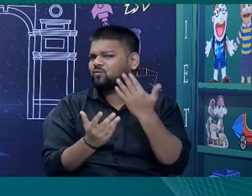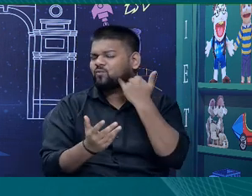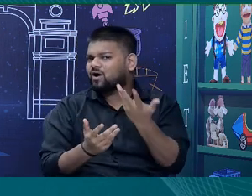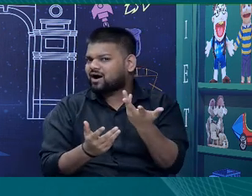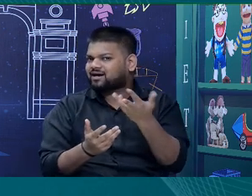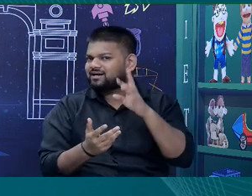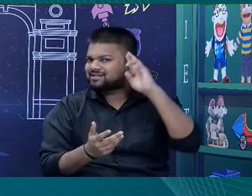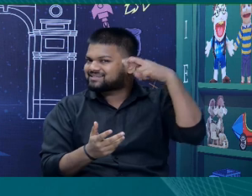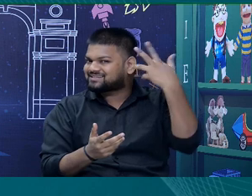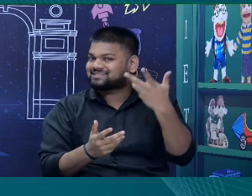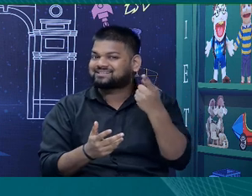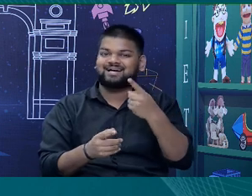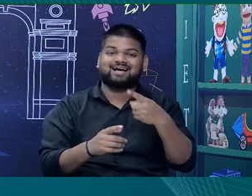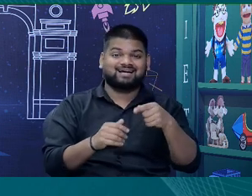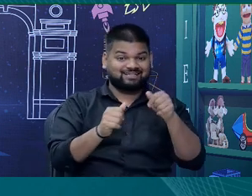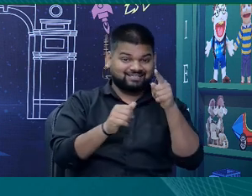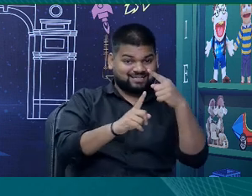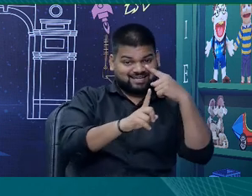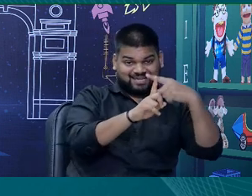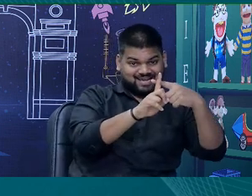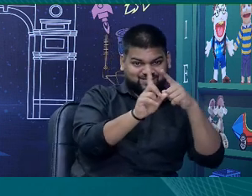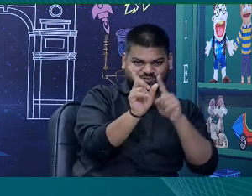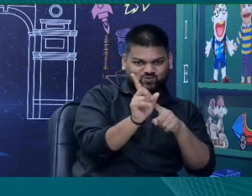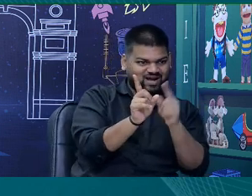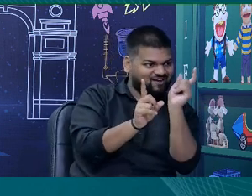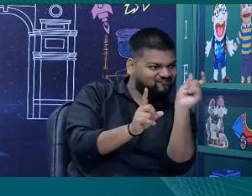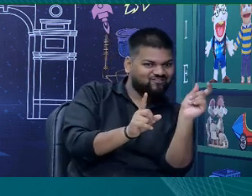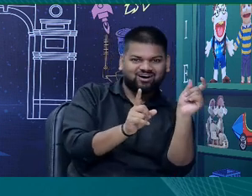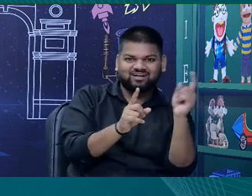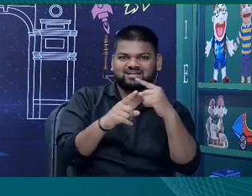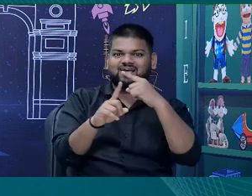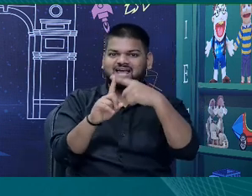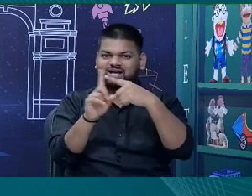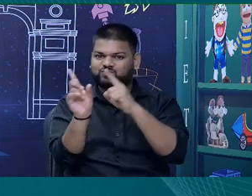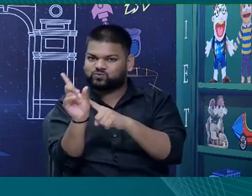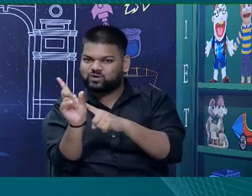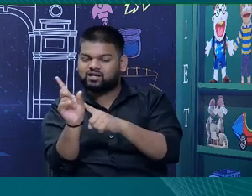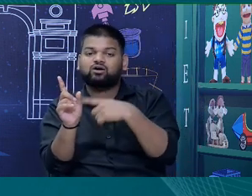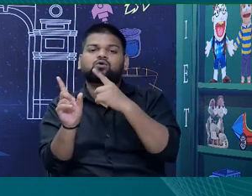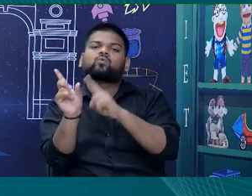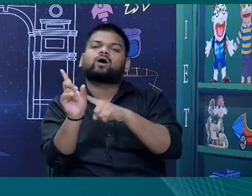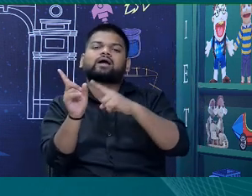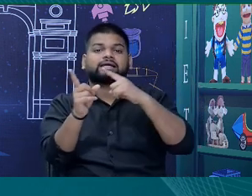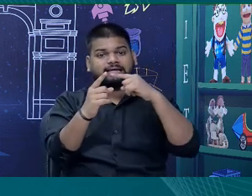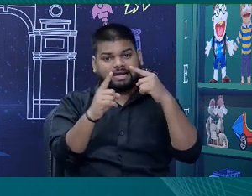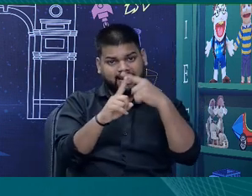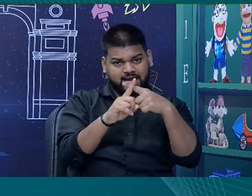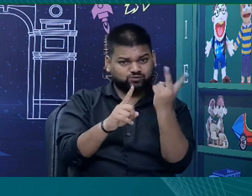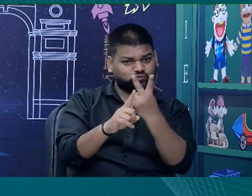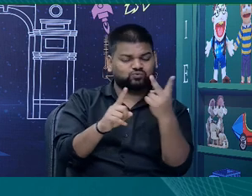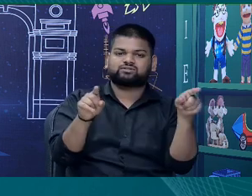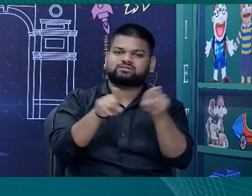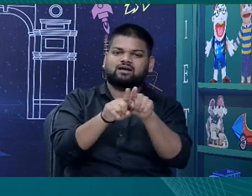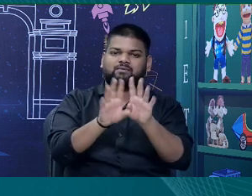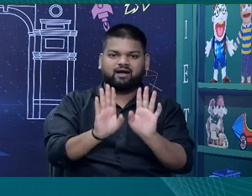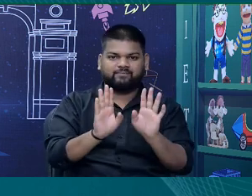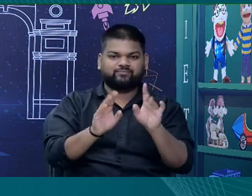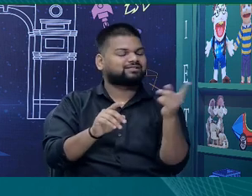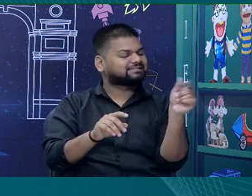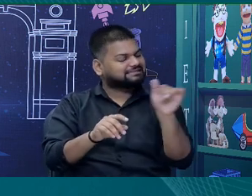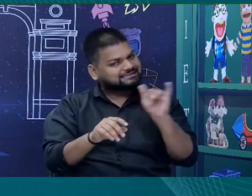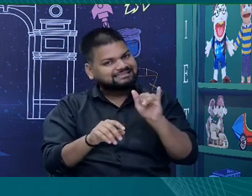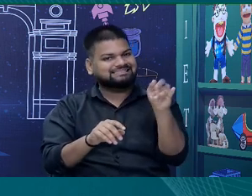फैक्टर्स हैं वो दोनों से है एक्सी है और ए एक्स है एक्स को मैं एक्स ए की तरह भी लिख सकता हूं इसीलिए दोनों लाइक